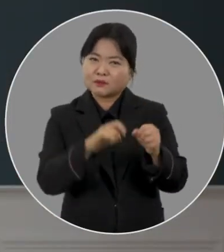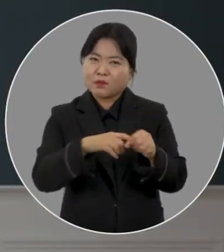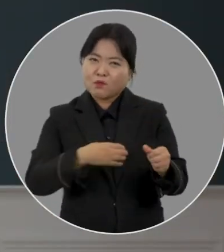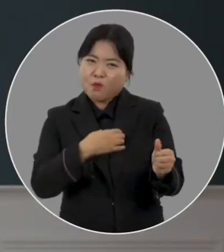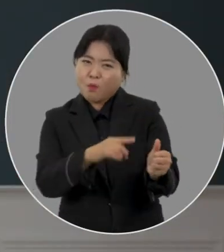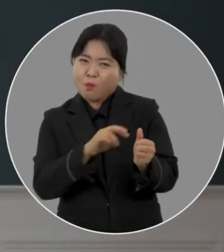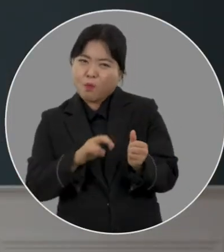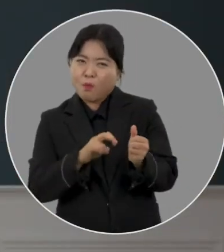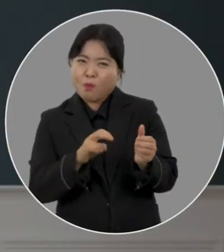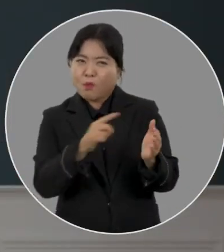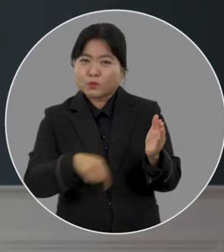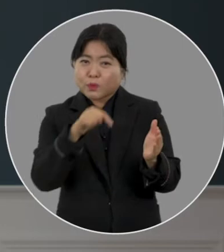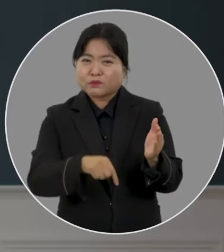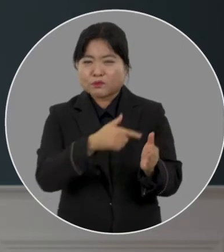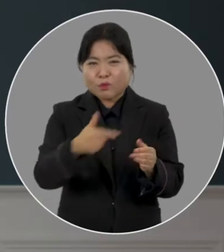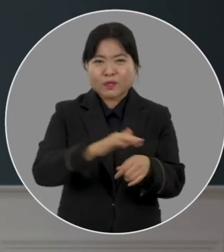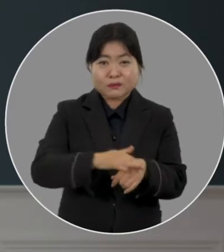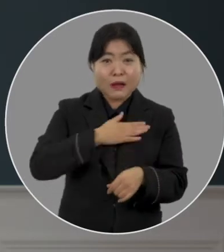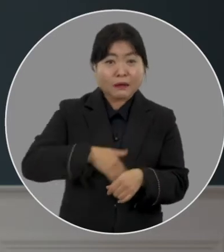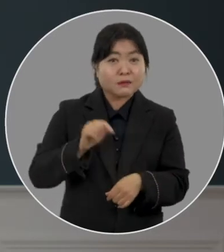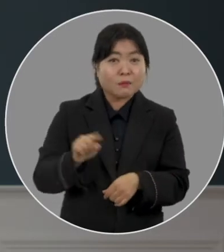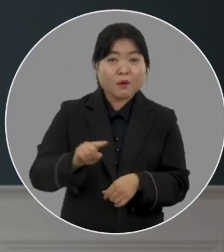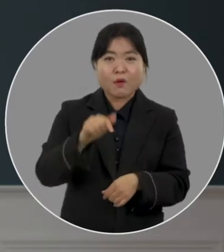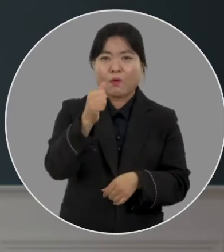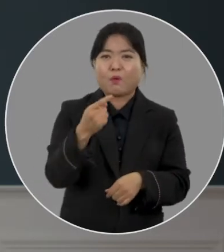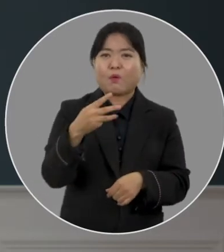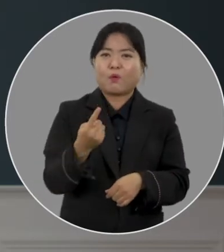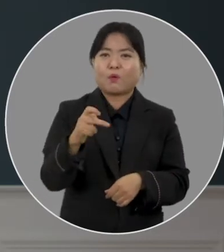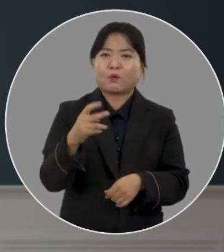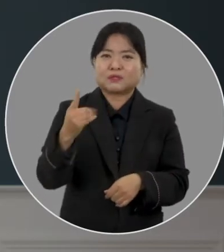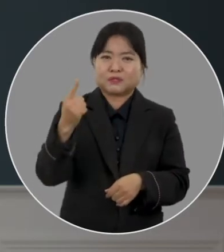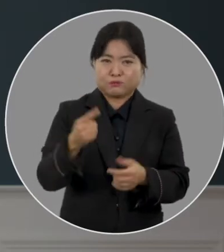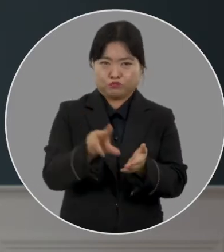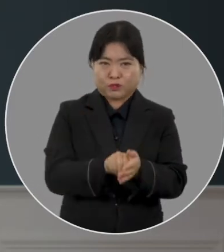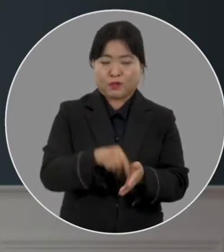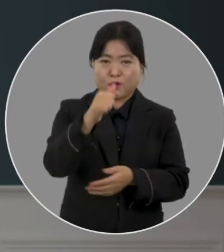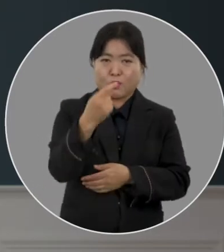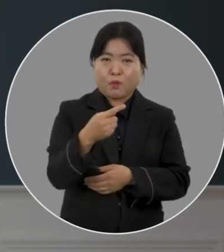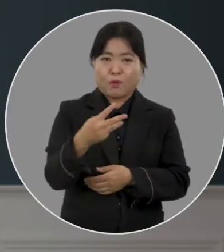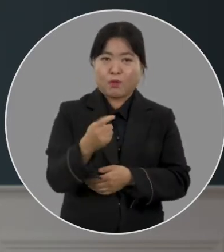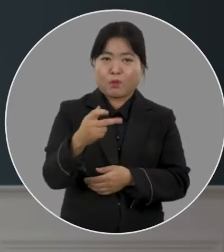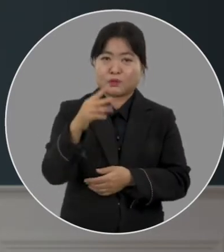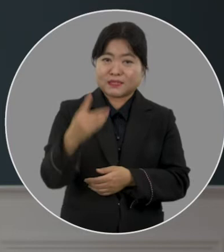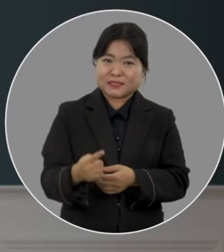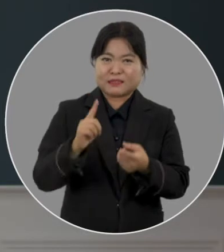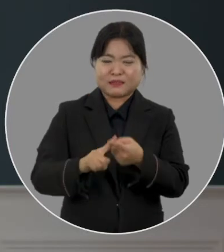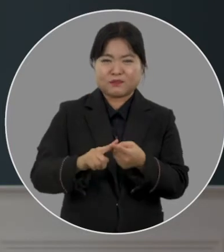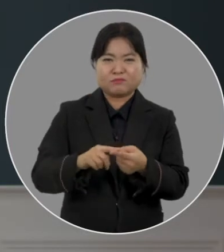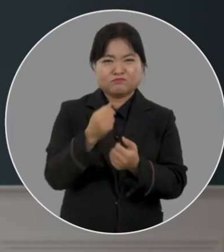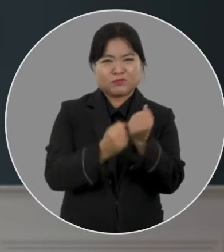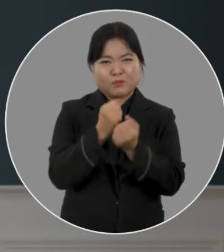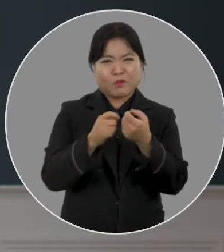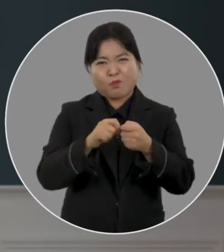혐오 속에서 너무나 잘 아시는 것이 이제 홀로코스트 문제입니다. 홀로코스트 자체를 장황하게